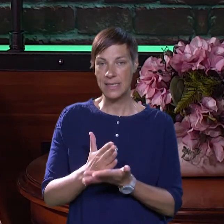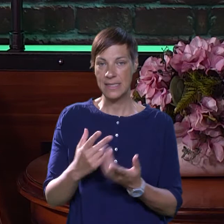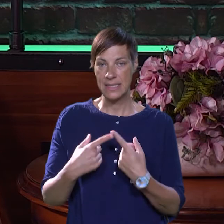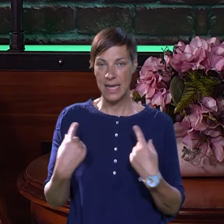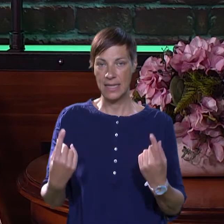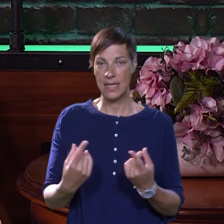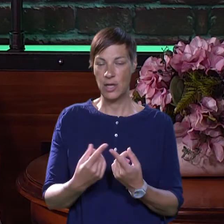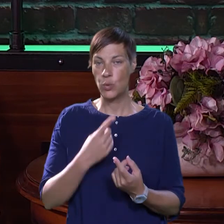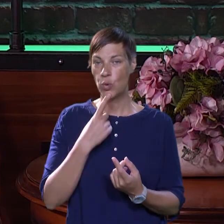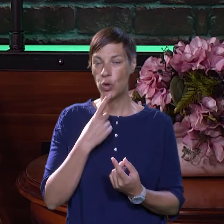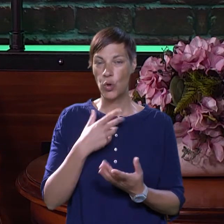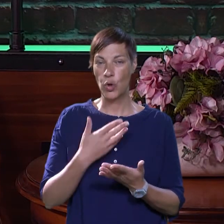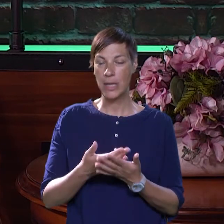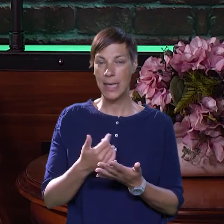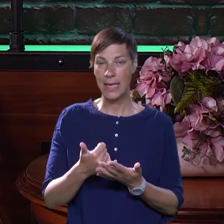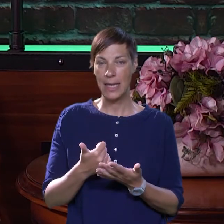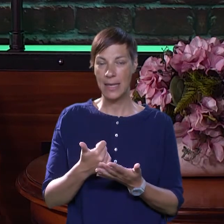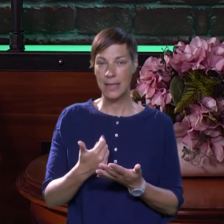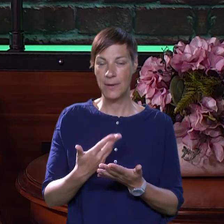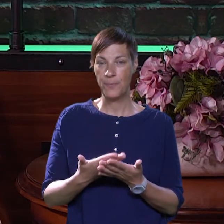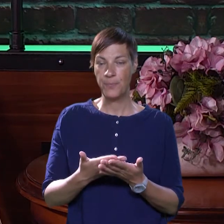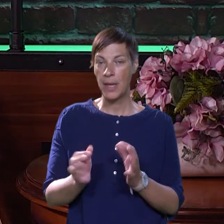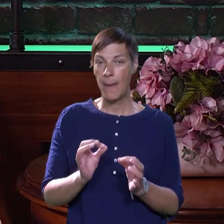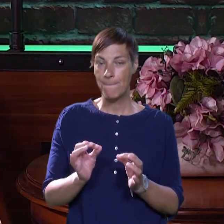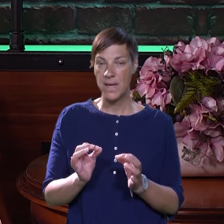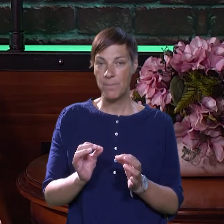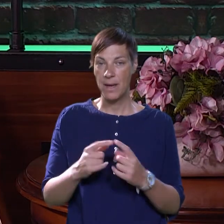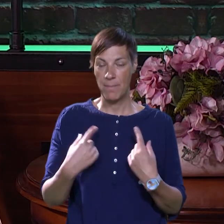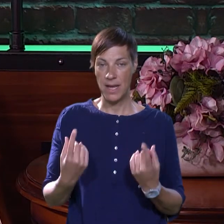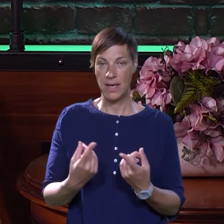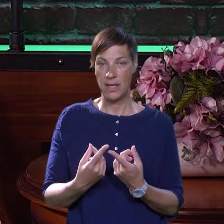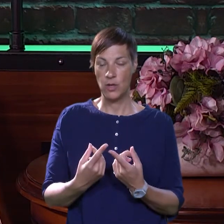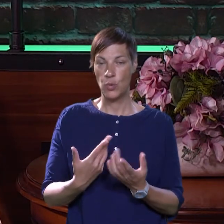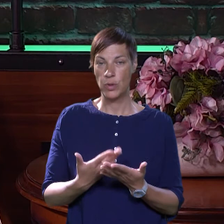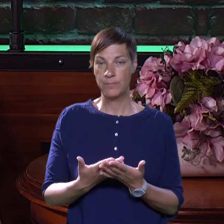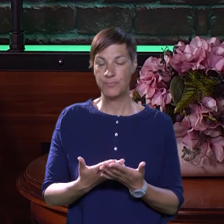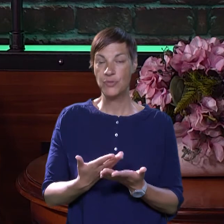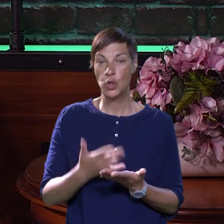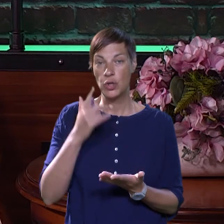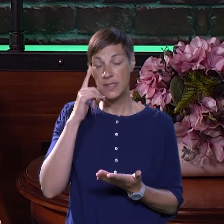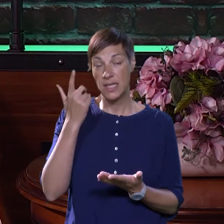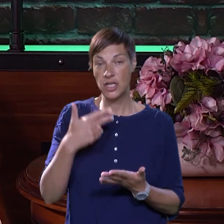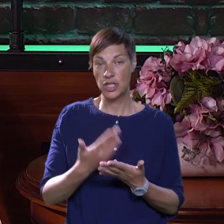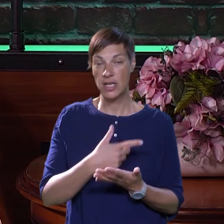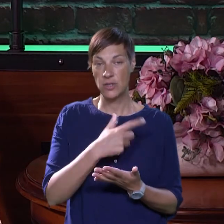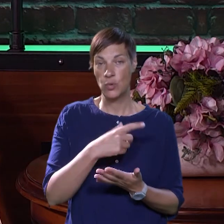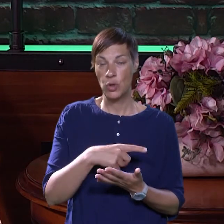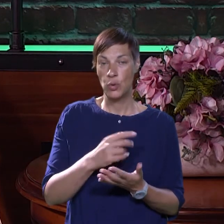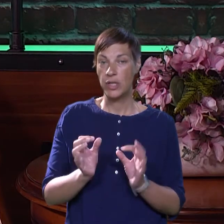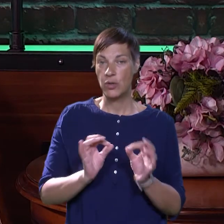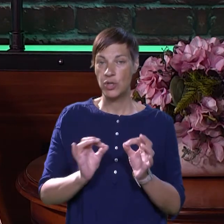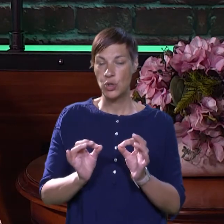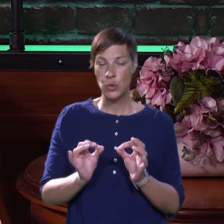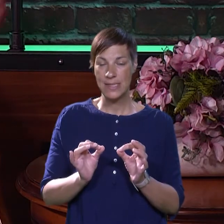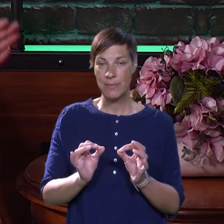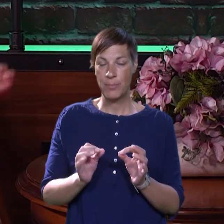srednji krug, u stvari koji je, ajmo reći, jedan predpripremljeni krug. Šta to znači? To znači da ovdje su ljudi koji su skroz